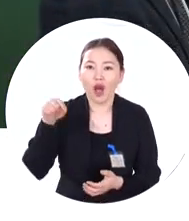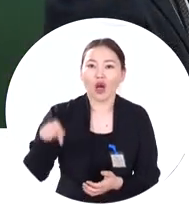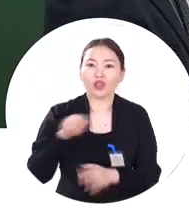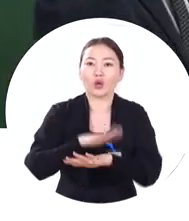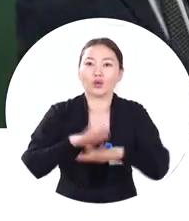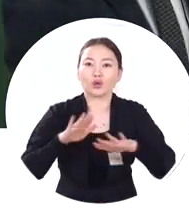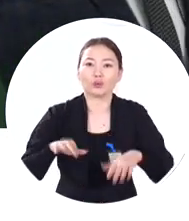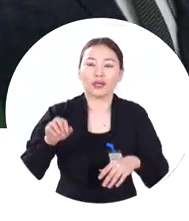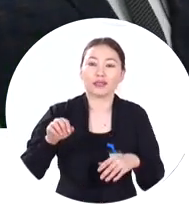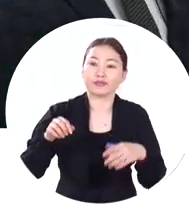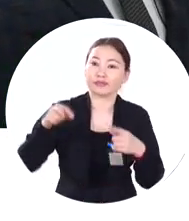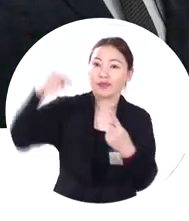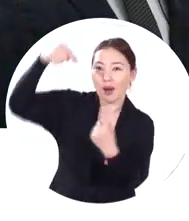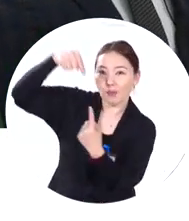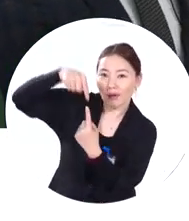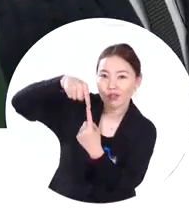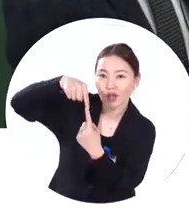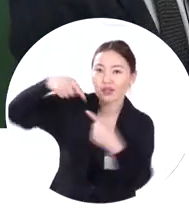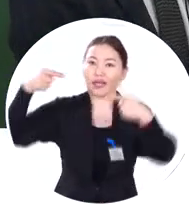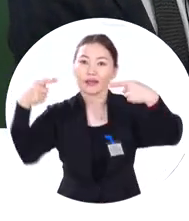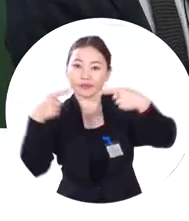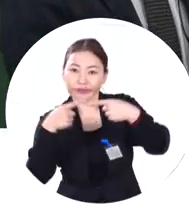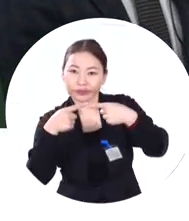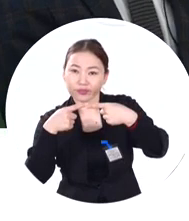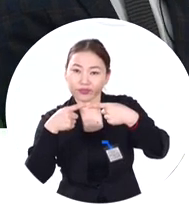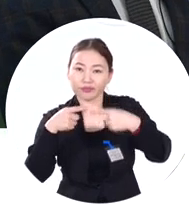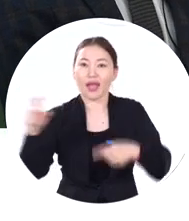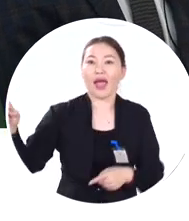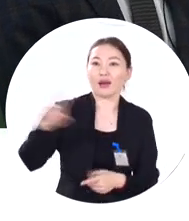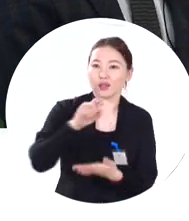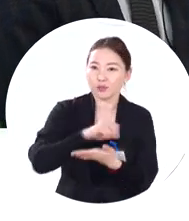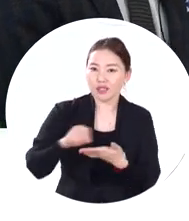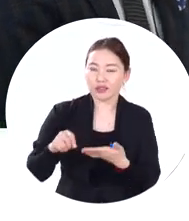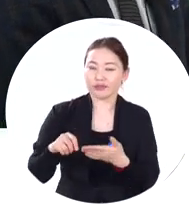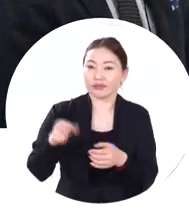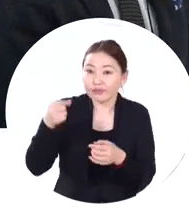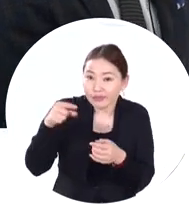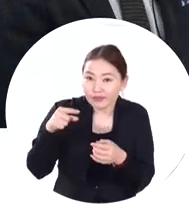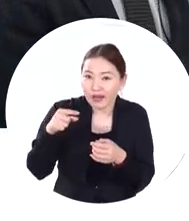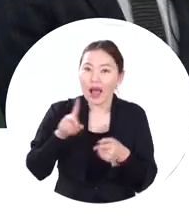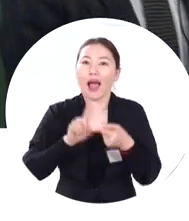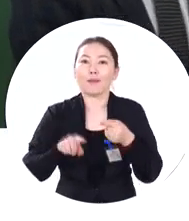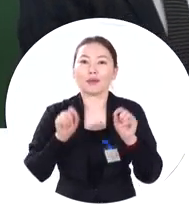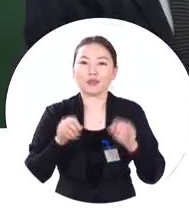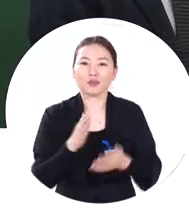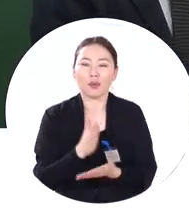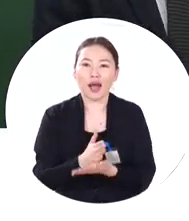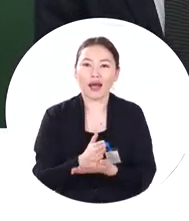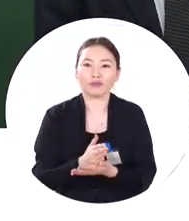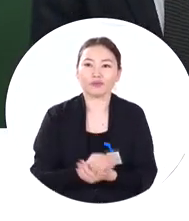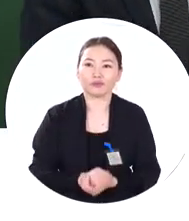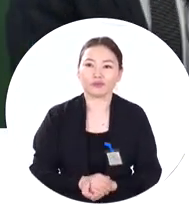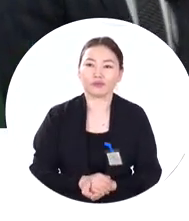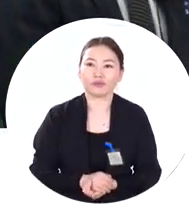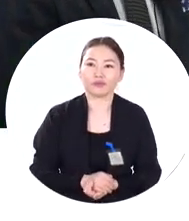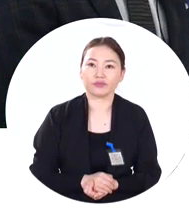дөхөн болж ирж байгаа. Босоогийн 1 дээр ихэд энэ үсэг орсон үг байна. За босоогийн 3 дээр ихэд хагас и орсон үсэг байгаа. Ийм учраас илүү дөхөн болж